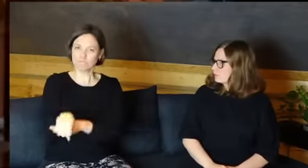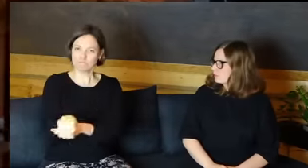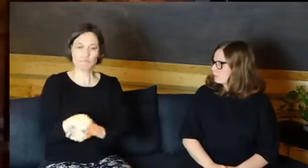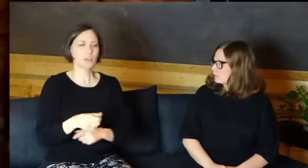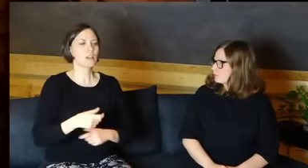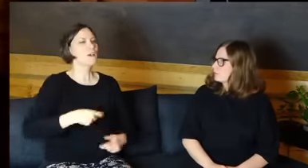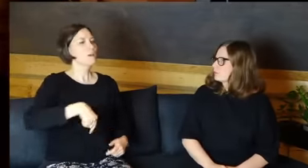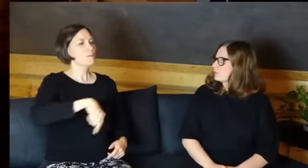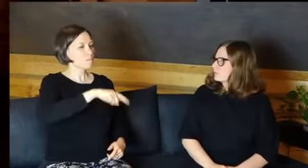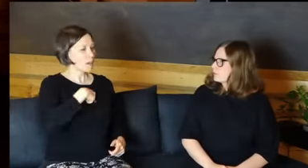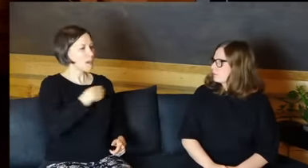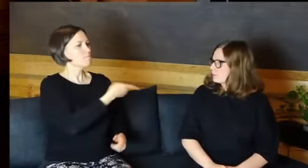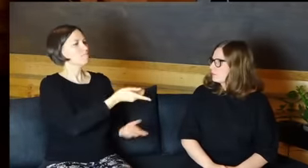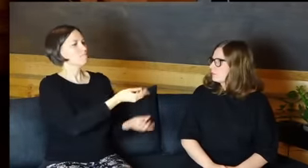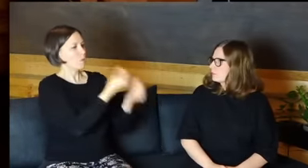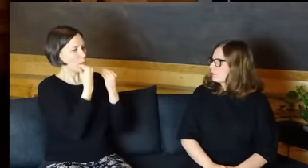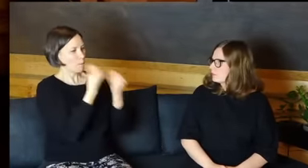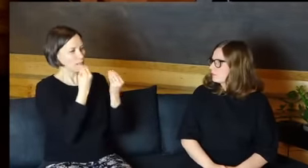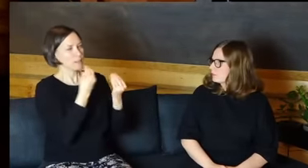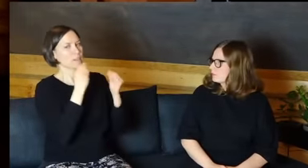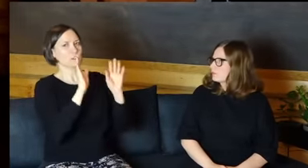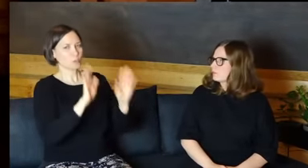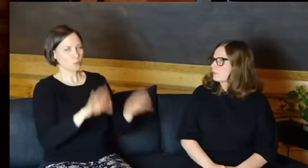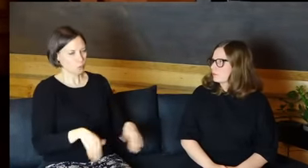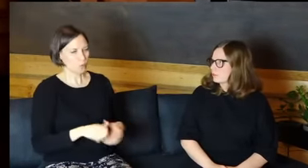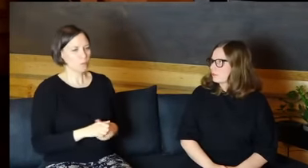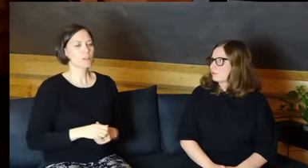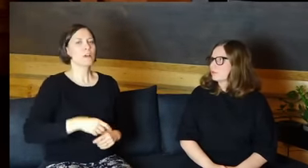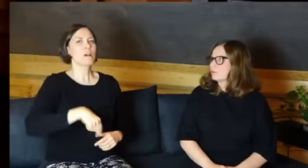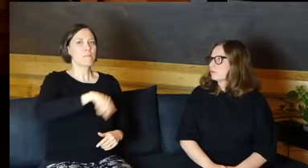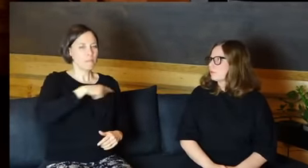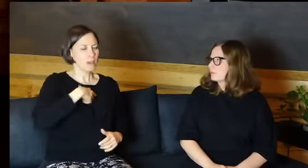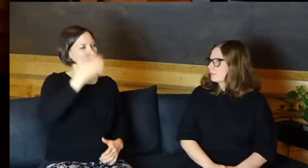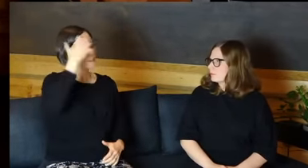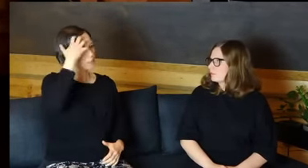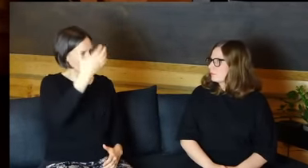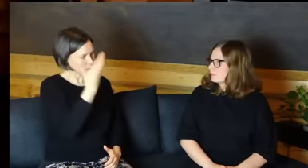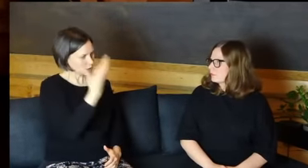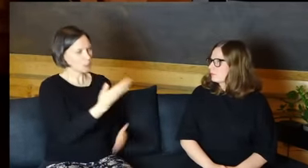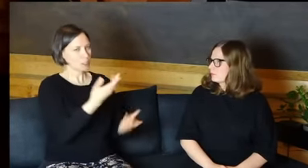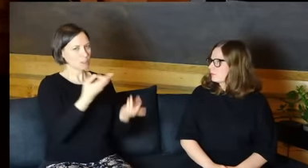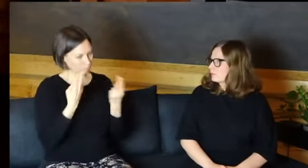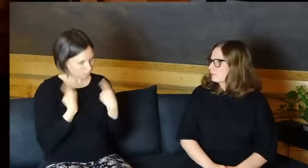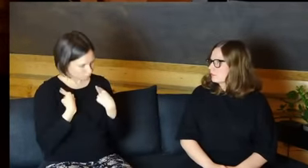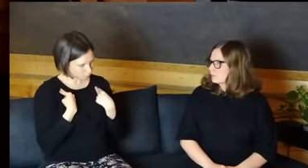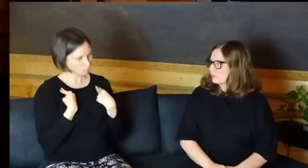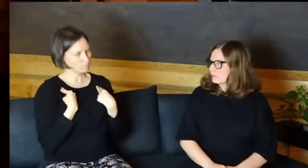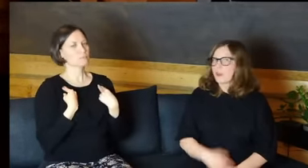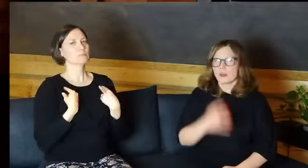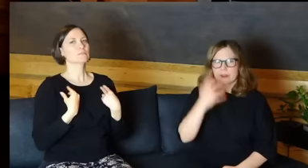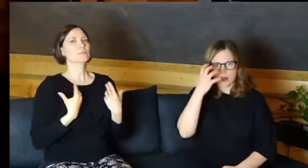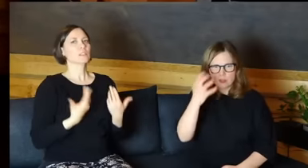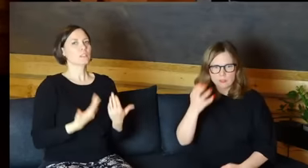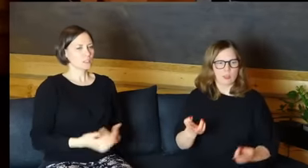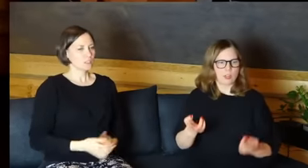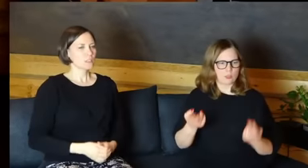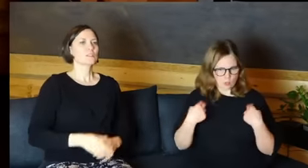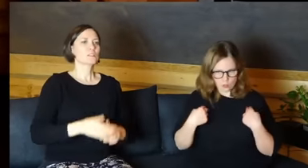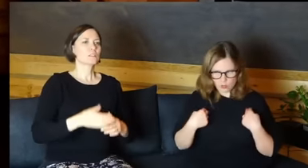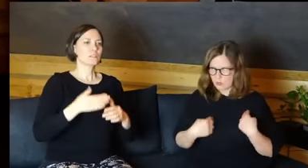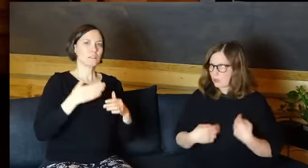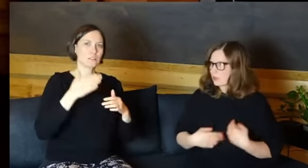on meitä opetettu. Että totella keisaria ja